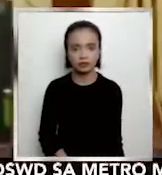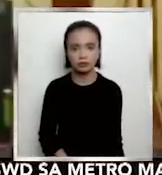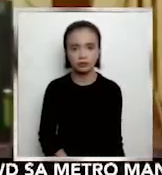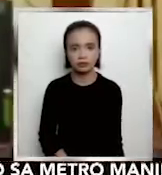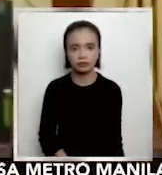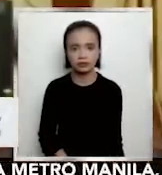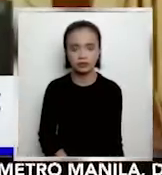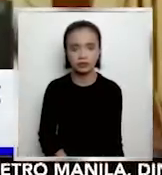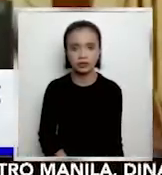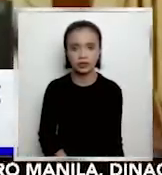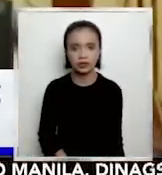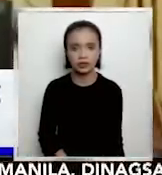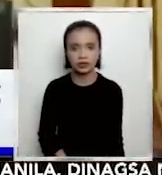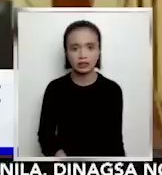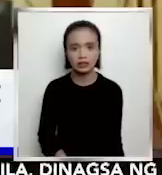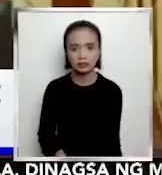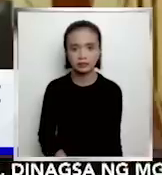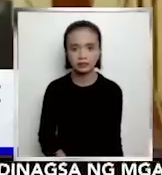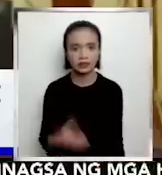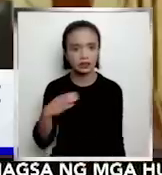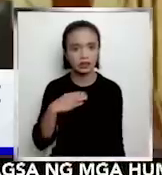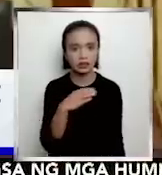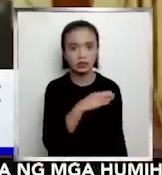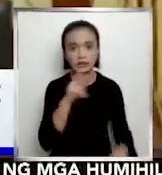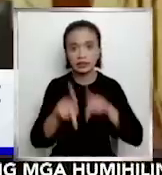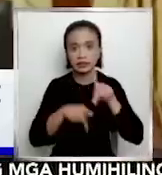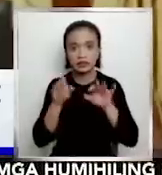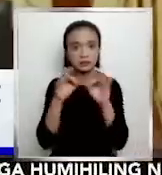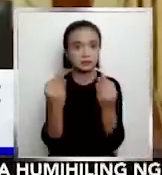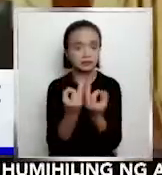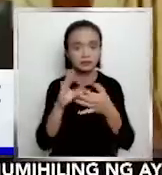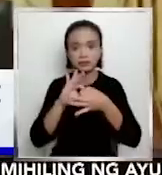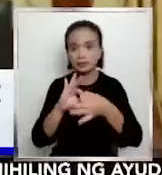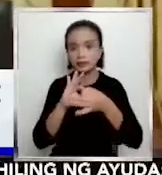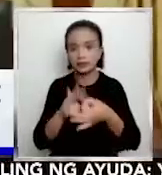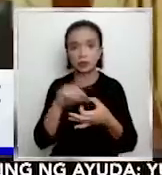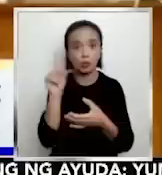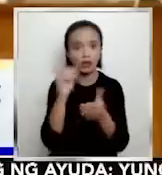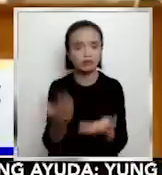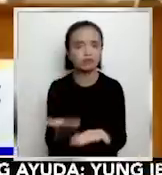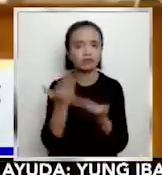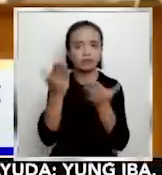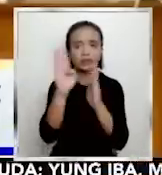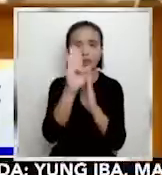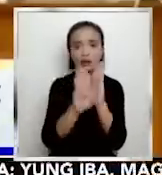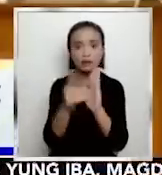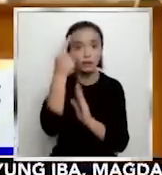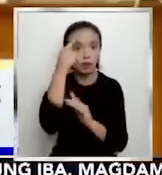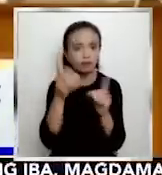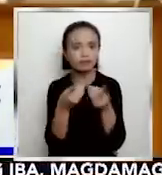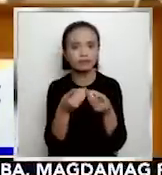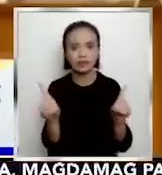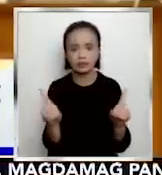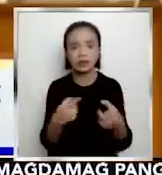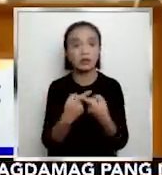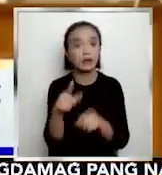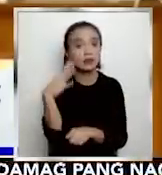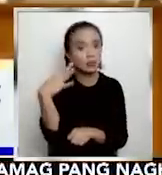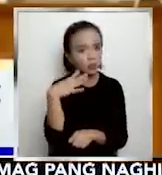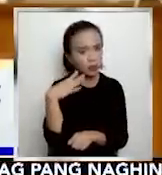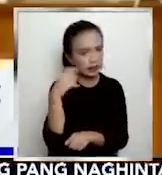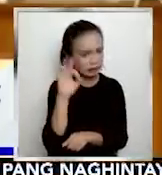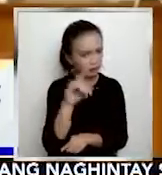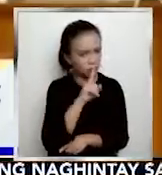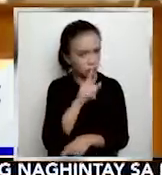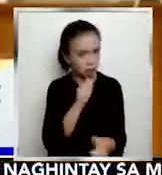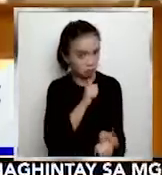Lumusot na sa House Committee on Population and Family Relations ang mga panukala para sa divorce. Pero aabangan kung papasabay itong tuluyan